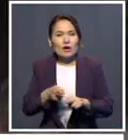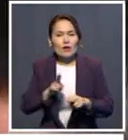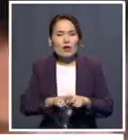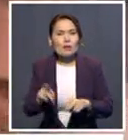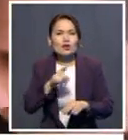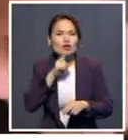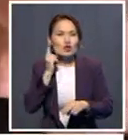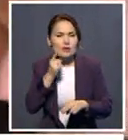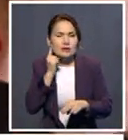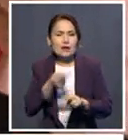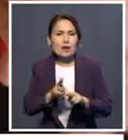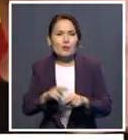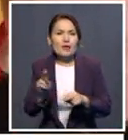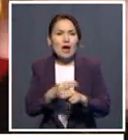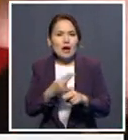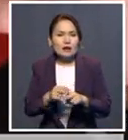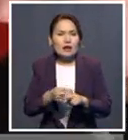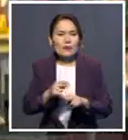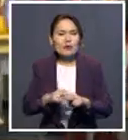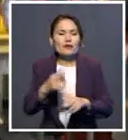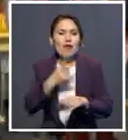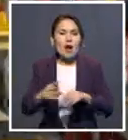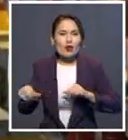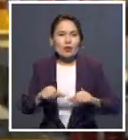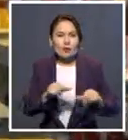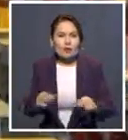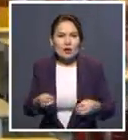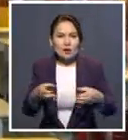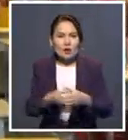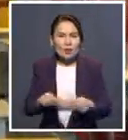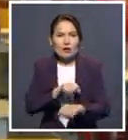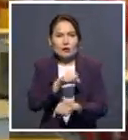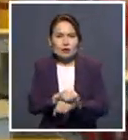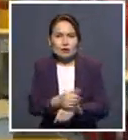адамдарға заң мен Қытай тілін үйретіп, елдің батысында экстремизмді төмендетіп жатқанын айтып берді.